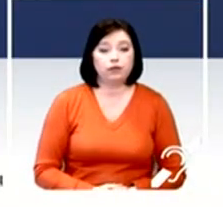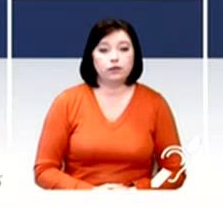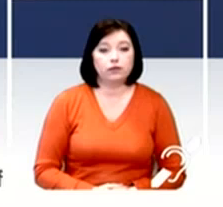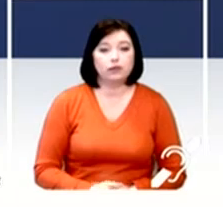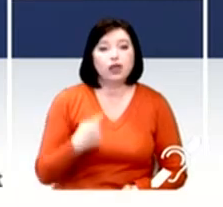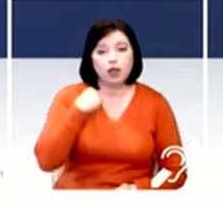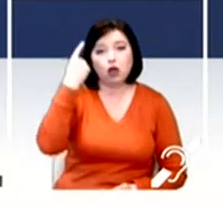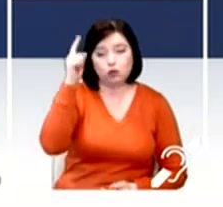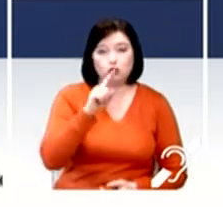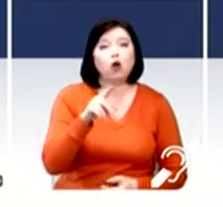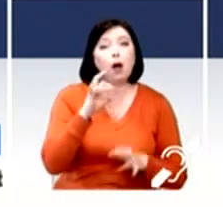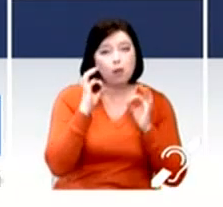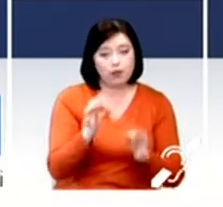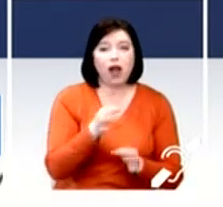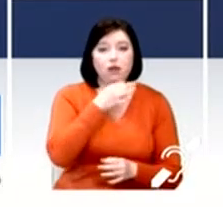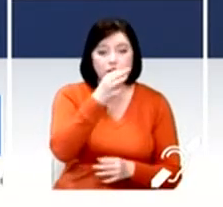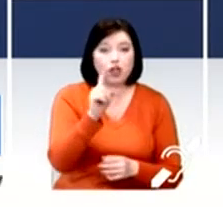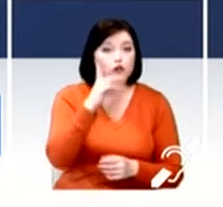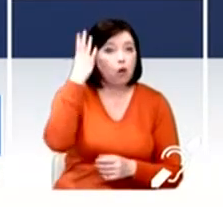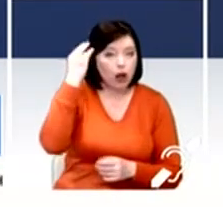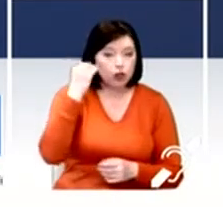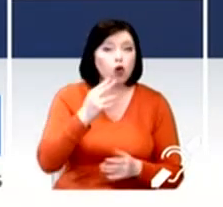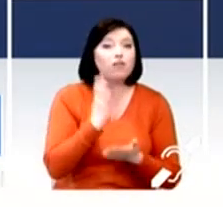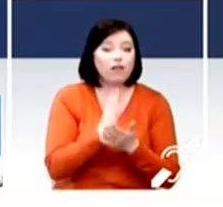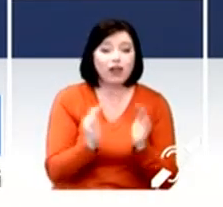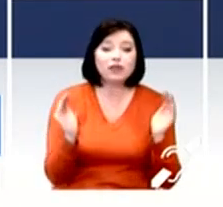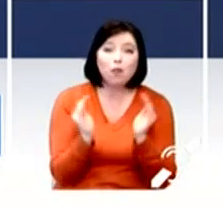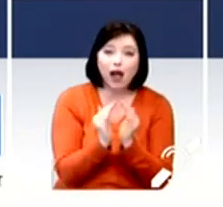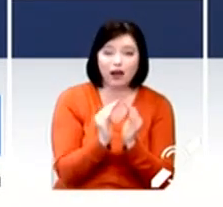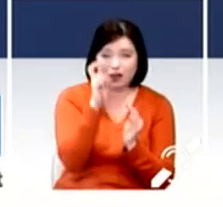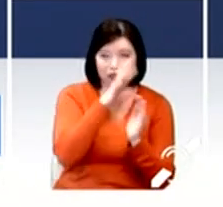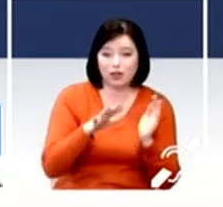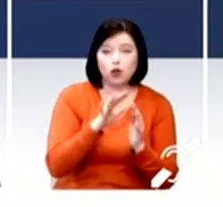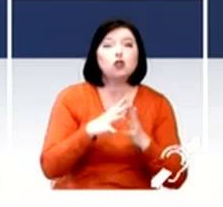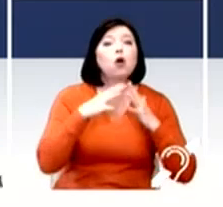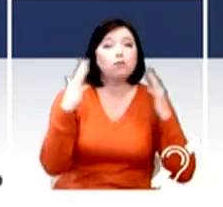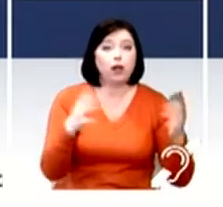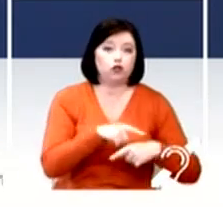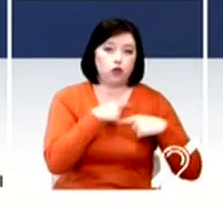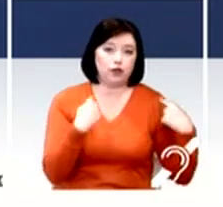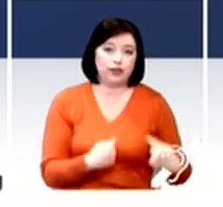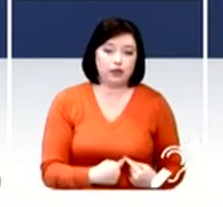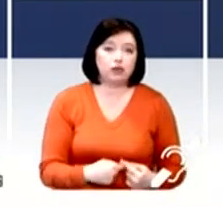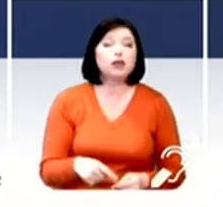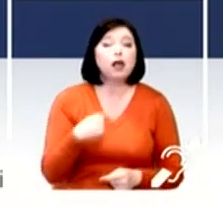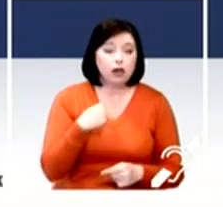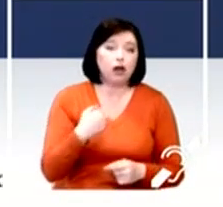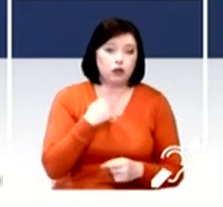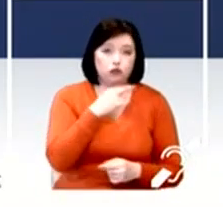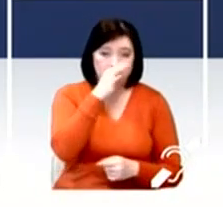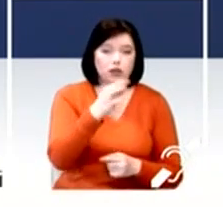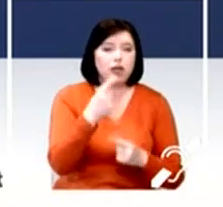Eu cred că ar fi corect să spunem că Moldova este o țară mică, dar cu o inimă mare. Și vreau să fie foarte, foarte